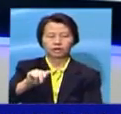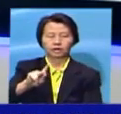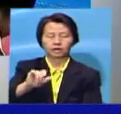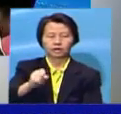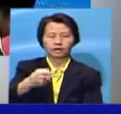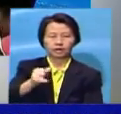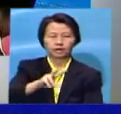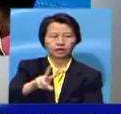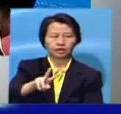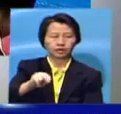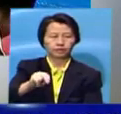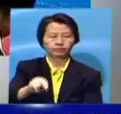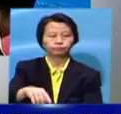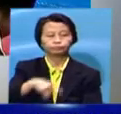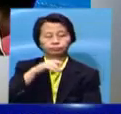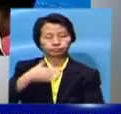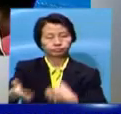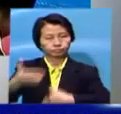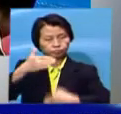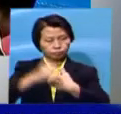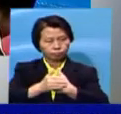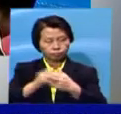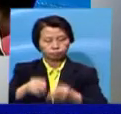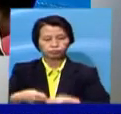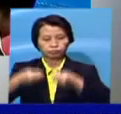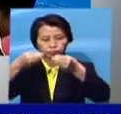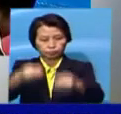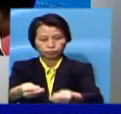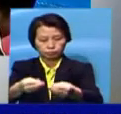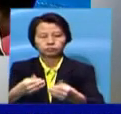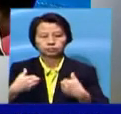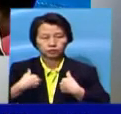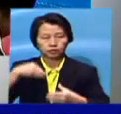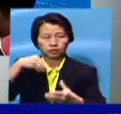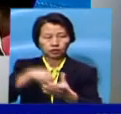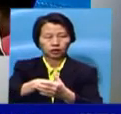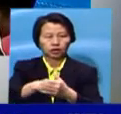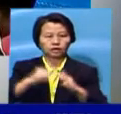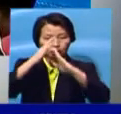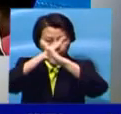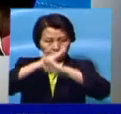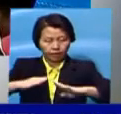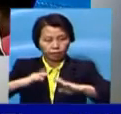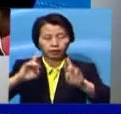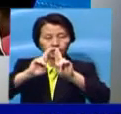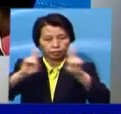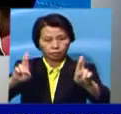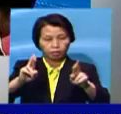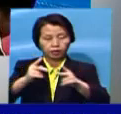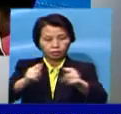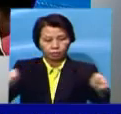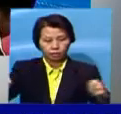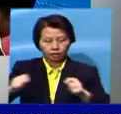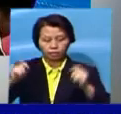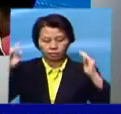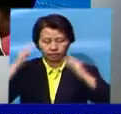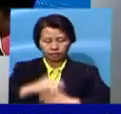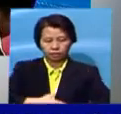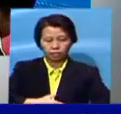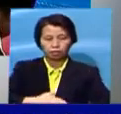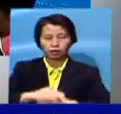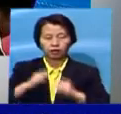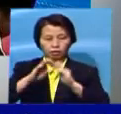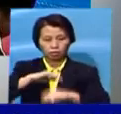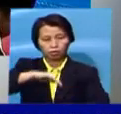menjelaskan Majlis penyampaian sumbangan hari raya Adun kelebang itu berlangsung dalam Balai raya yang dijadikan ruang solat Qariah Bukit